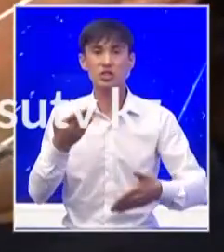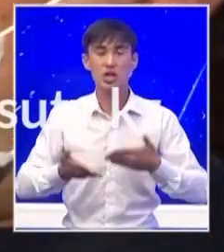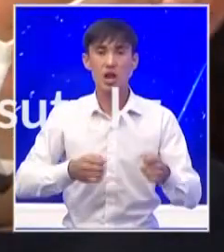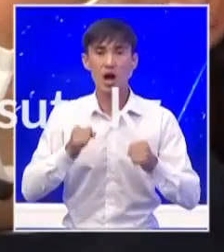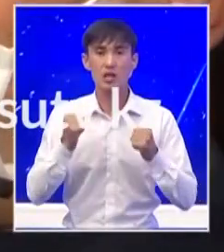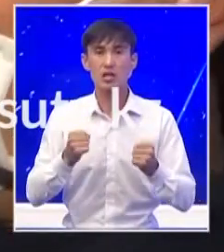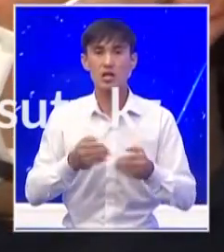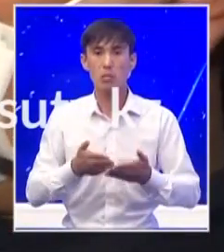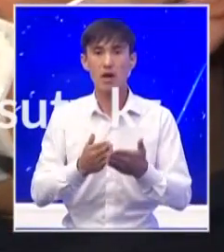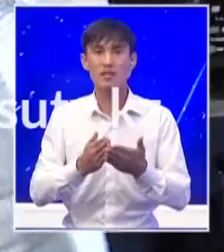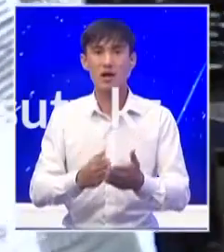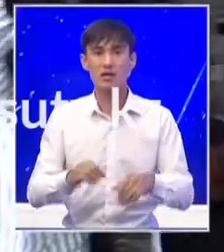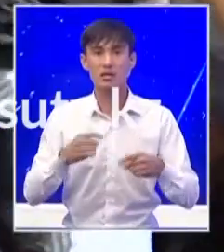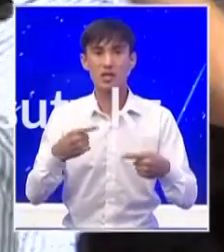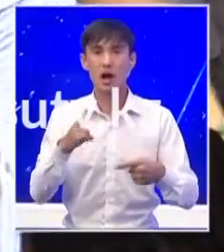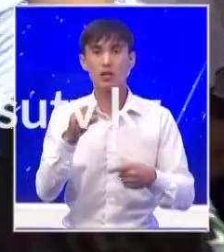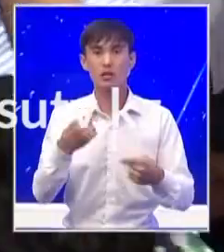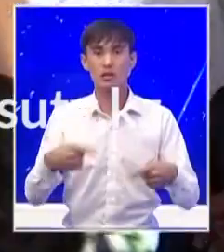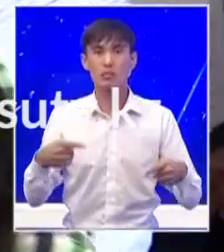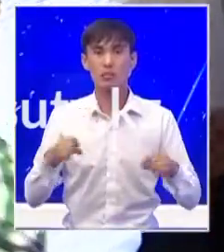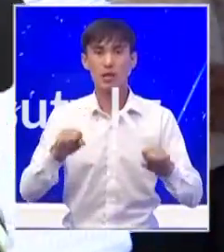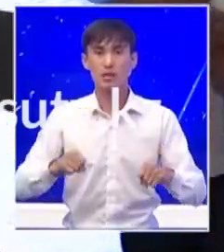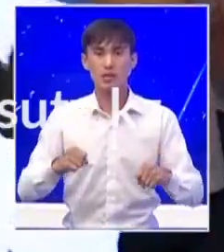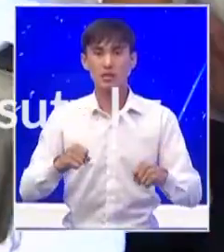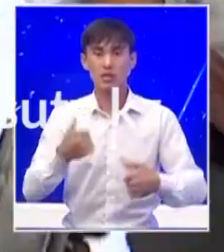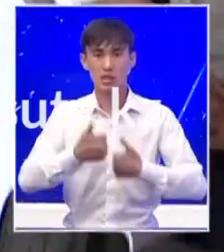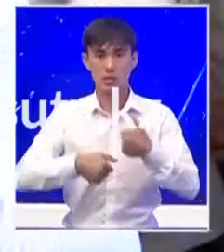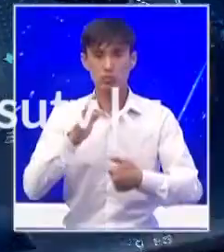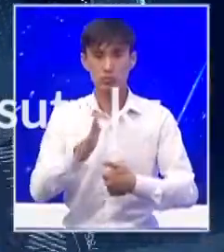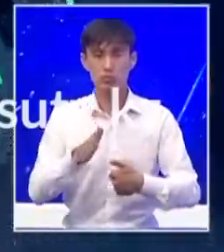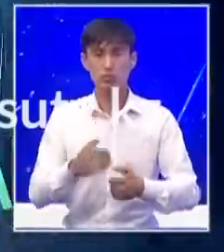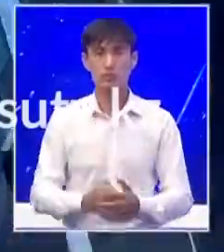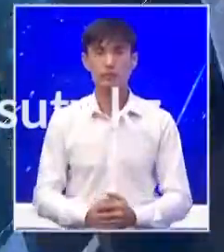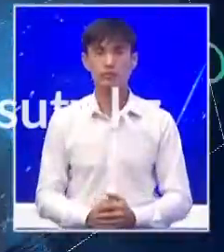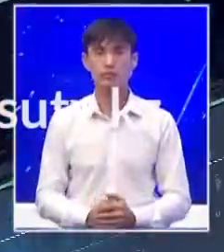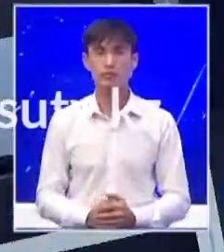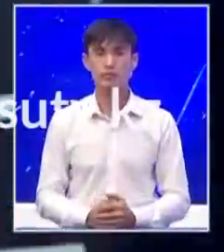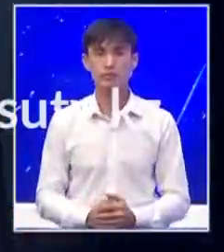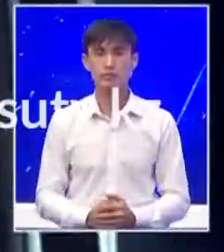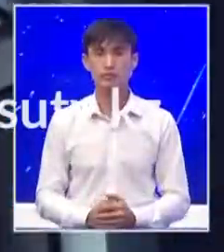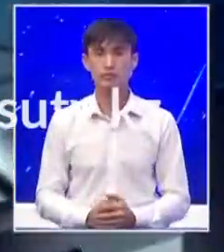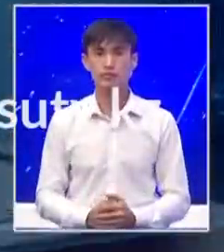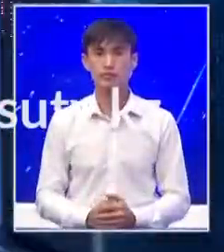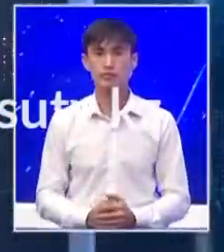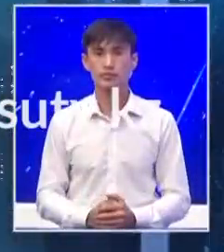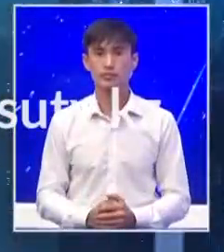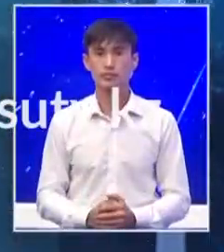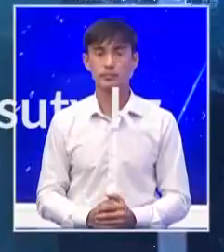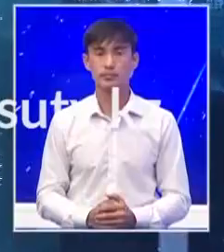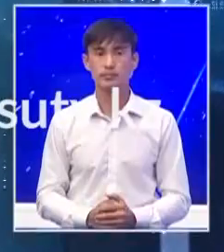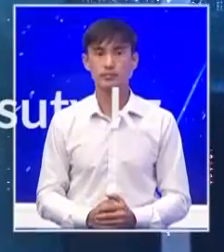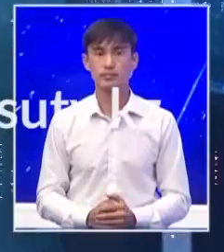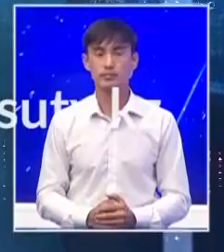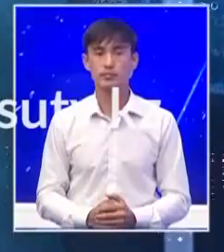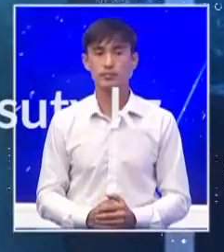мен каноэ есу және балуандарымыз алдағы күндері жарыс алаңына шығатын болады. Жарқын Нұрланұлы, Мәди Байбосынов, Жетісу телеарнасы, Алматы